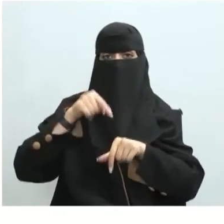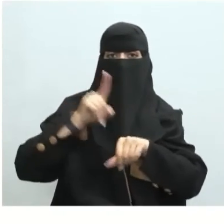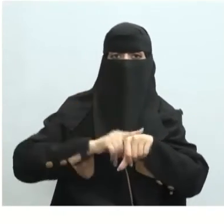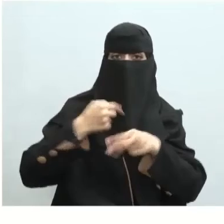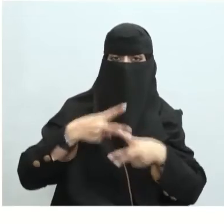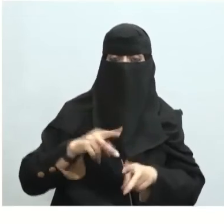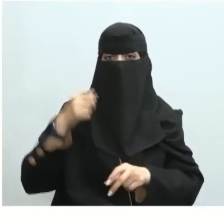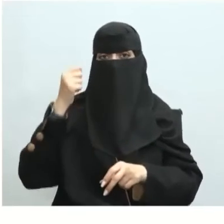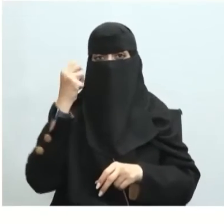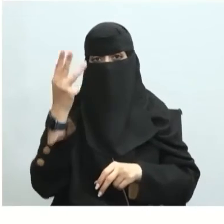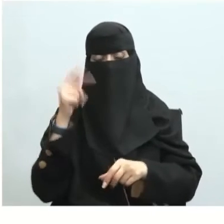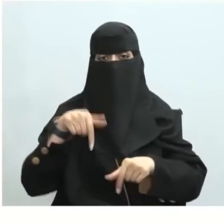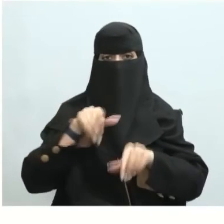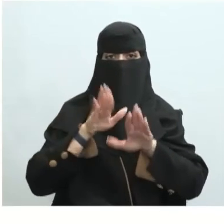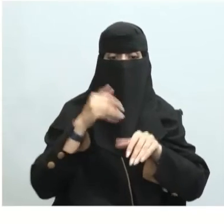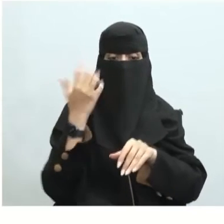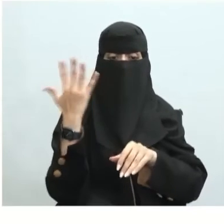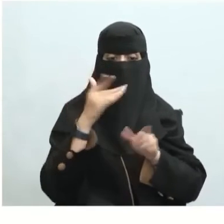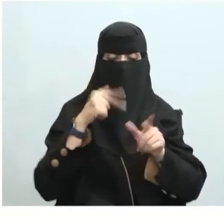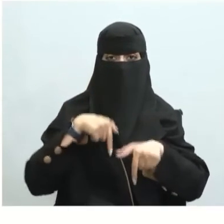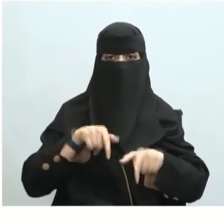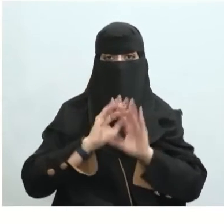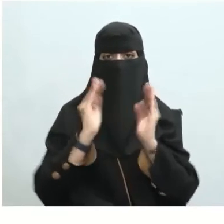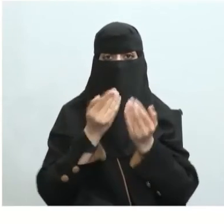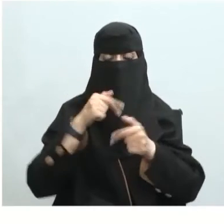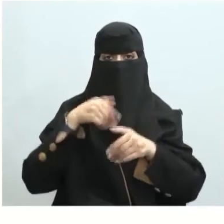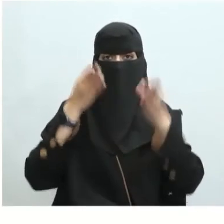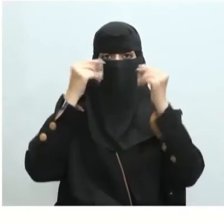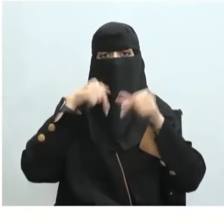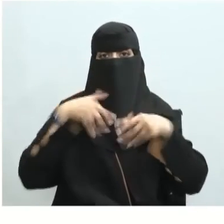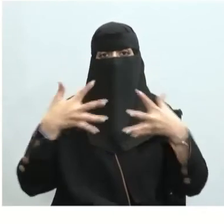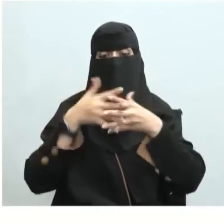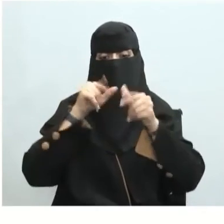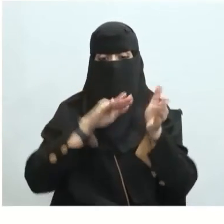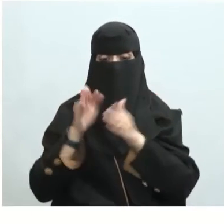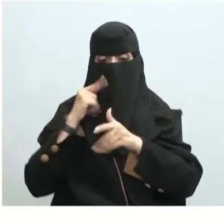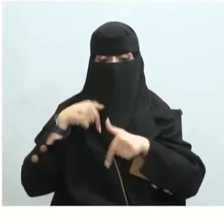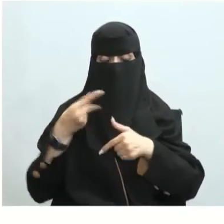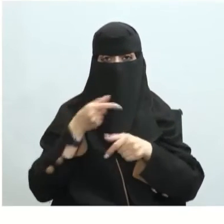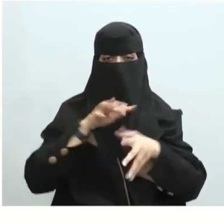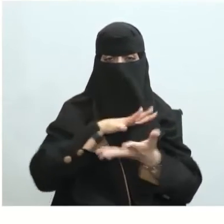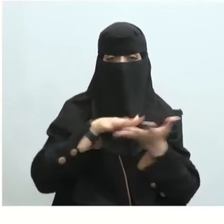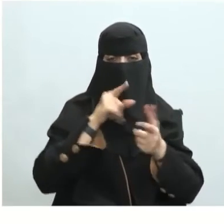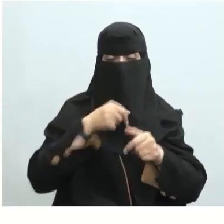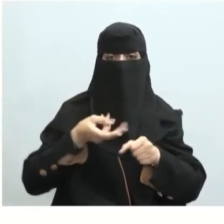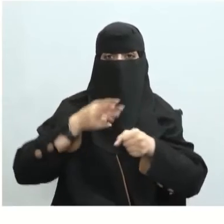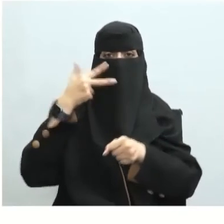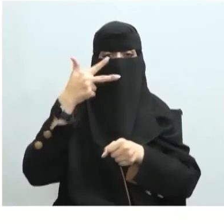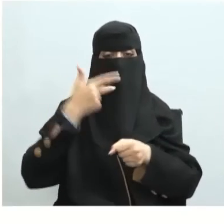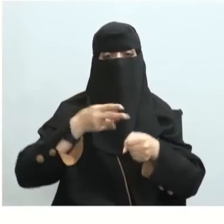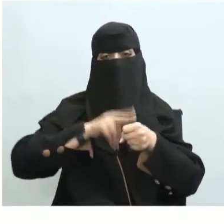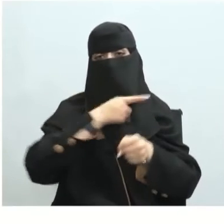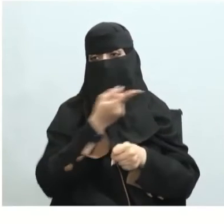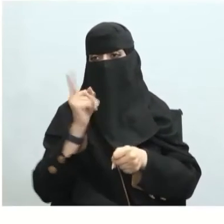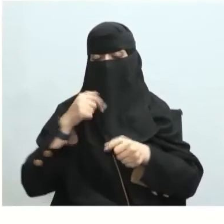دقائق بالصاله الثقافيه بحضور كامل الاعضاء المشاركين في الدراسه وقد طرحت مجموعه من المشكلات ومنها ظاهره الغياب المتكرر واتفق الجميع على